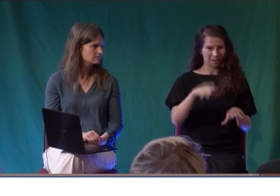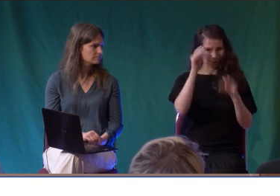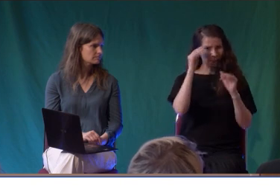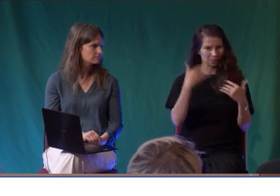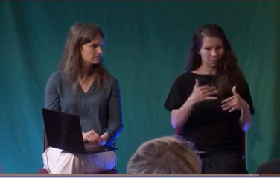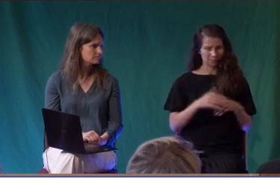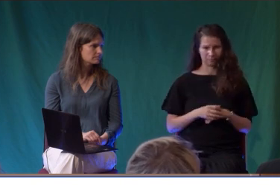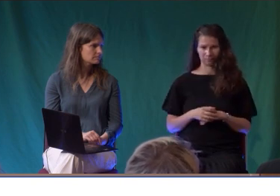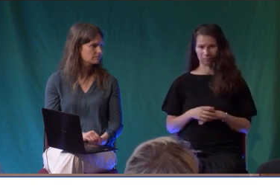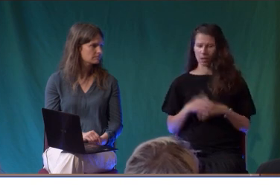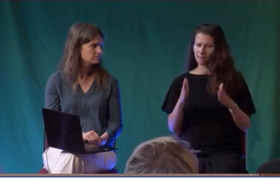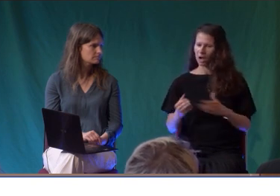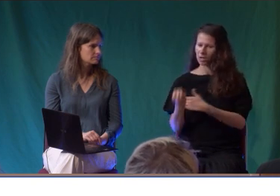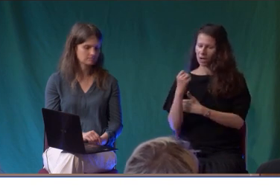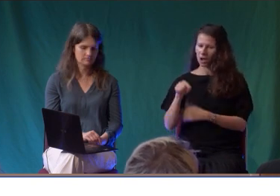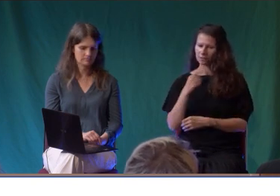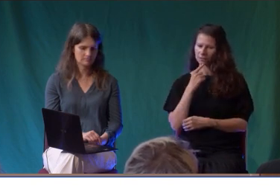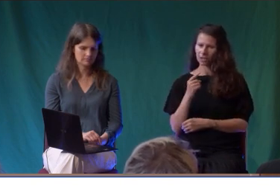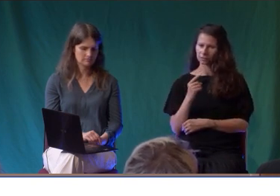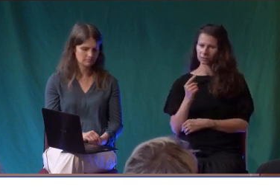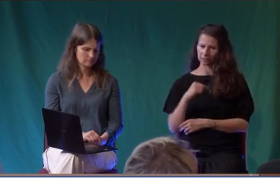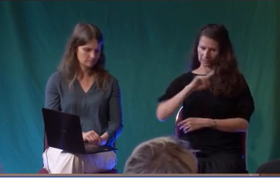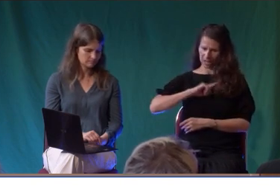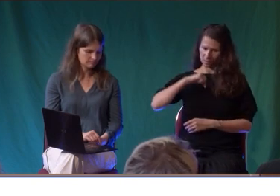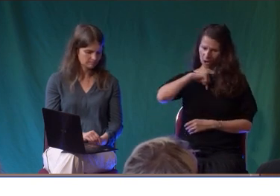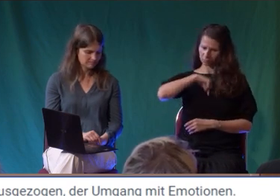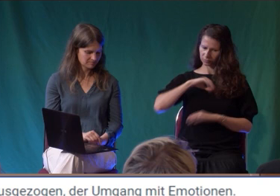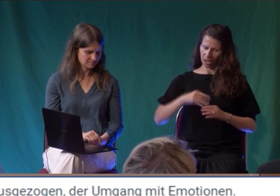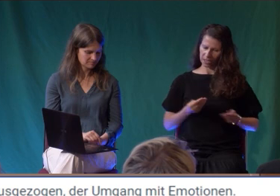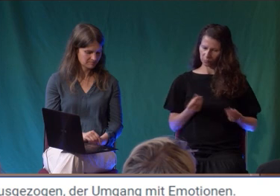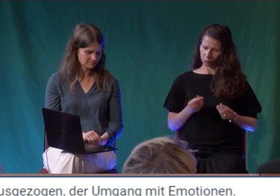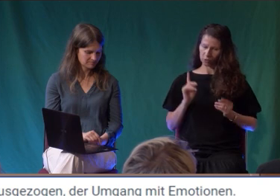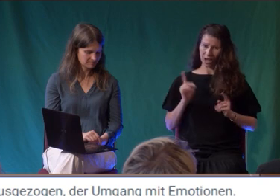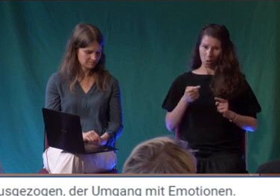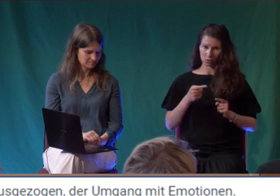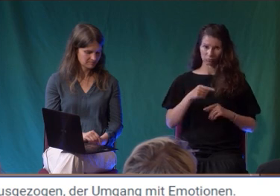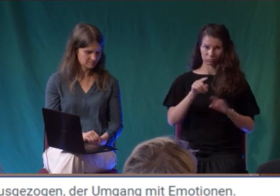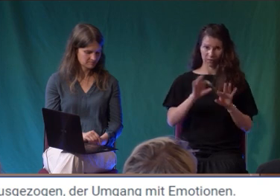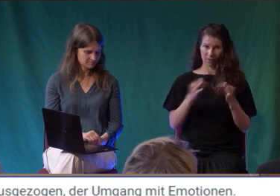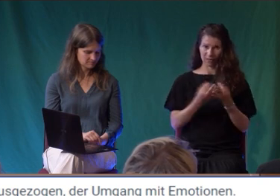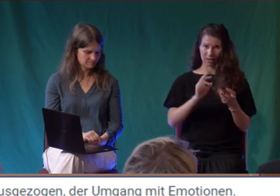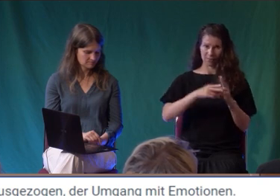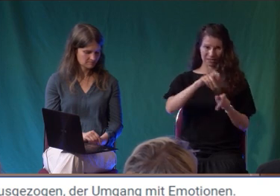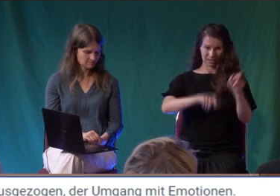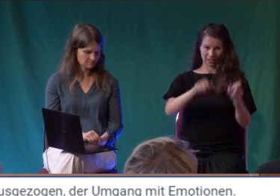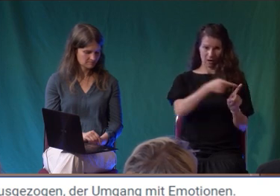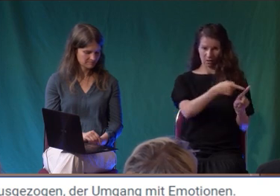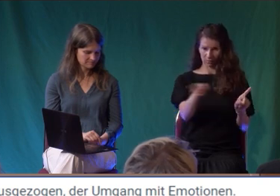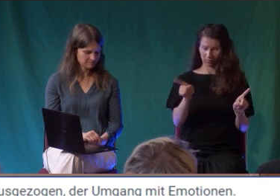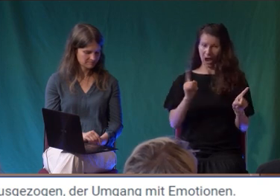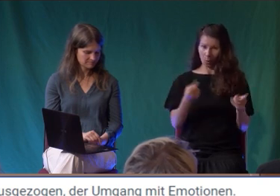Fachkräfte eben beschreiben nicht nur mit ihren eigenen Emotionen müssen sie klarkommen sondern auch die Emotionen der einzelnen Familienmitglieder sind ja immer in ihrem